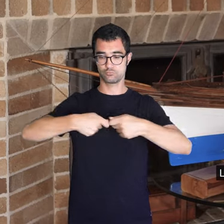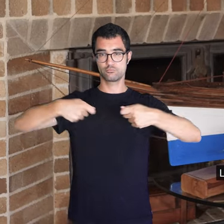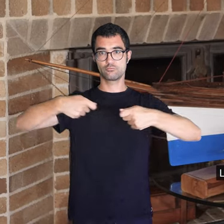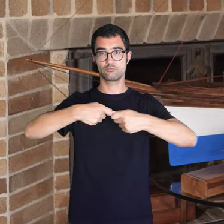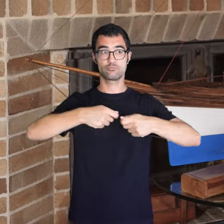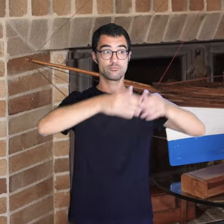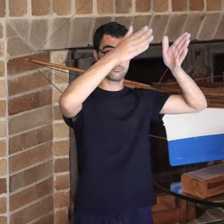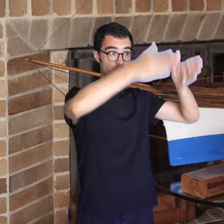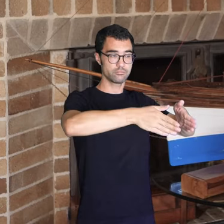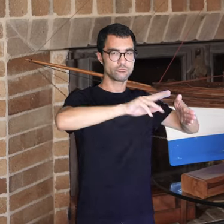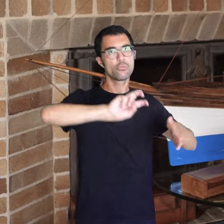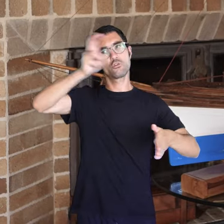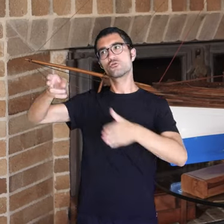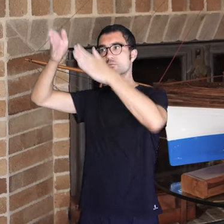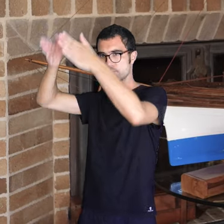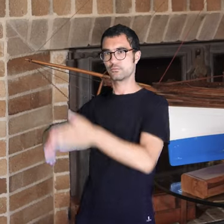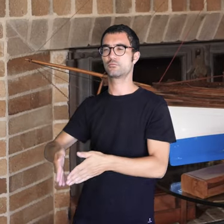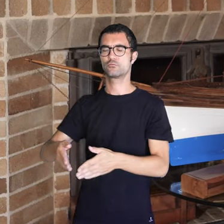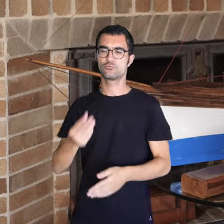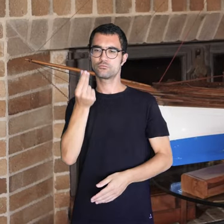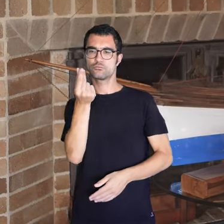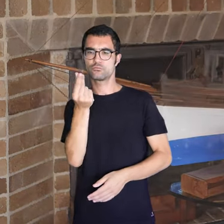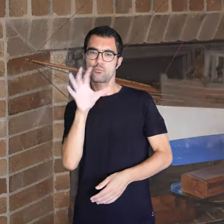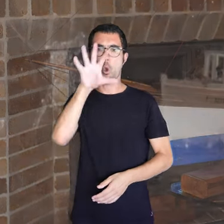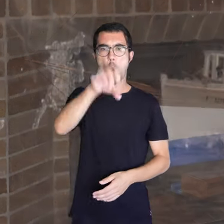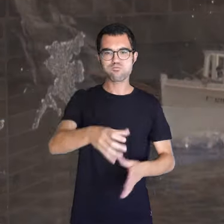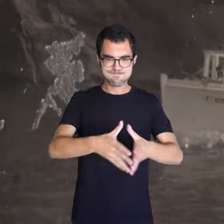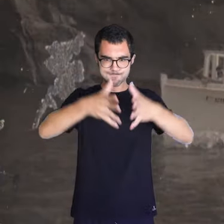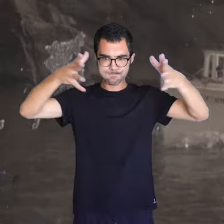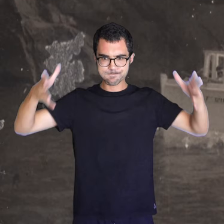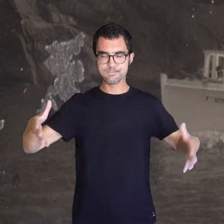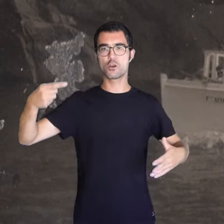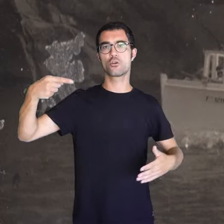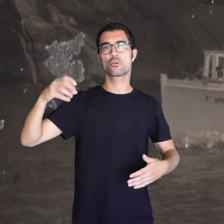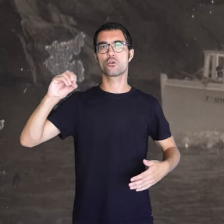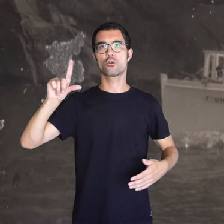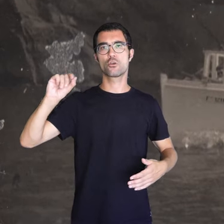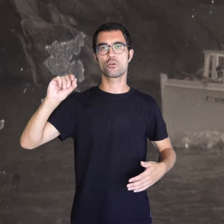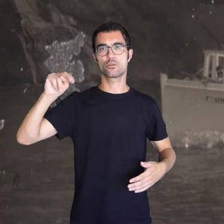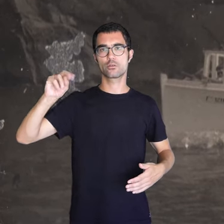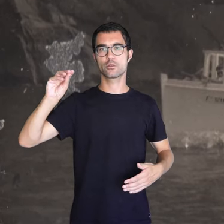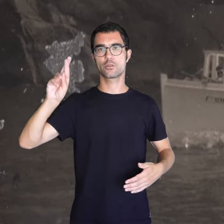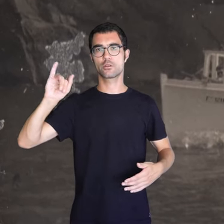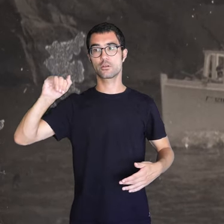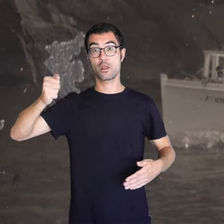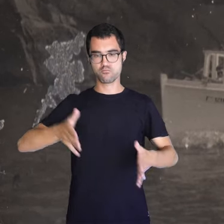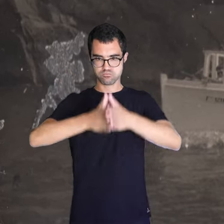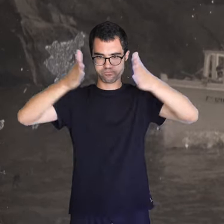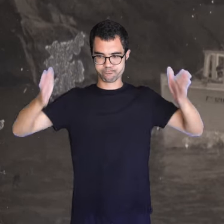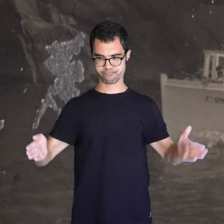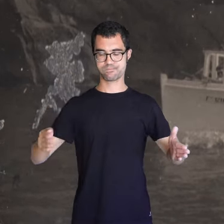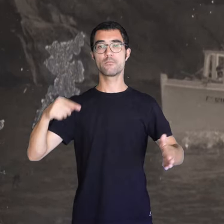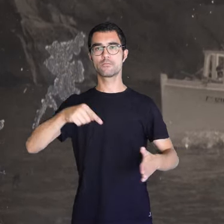persona, va comprar una golondrina que varen dur des de Palma.